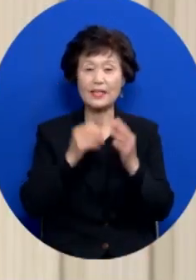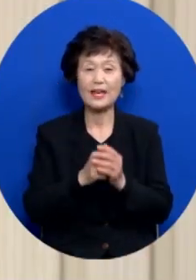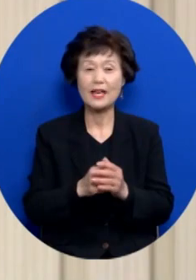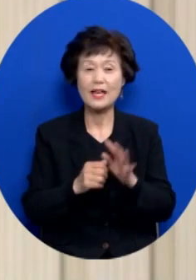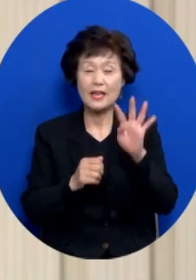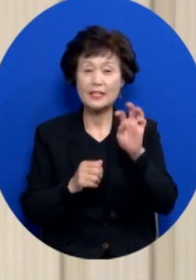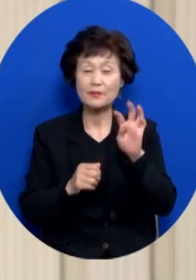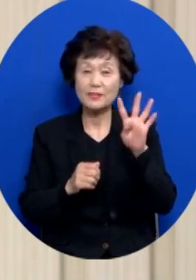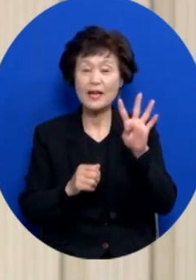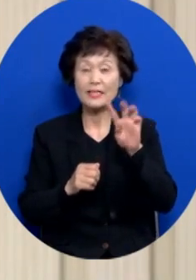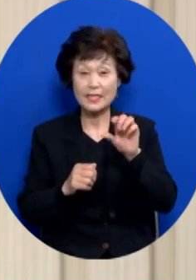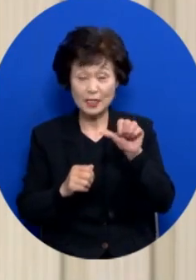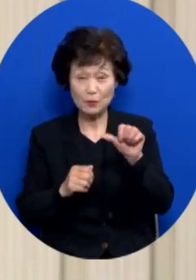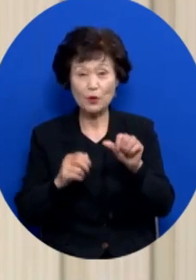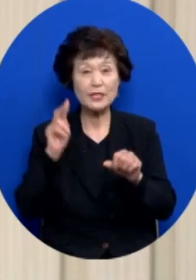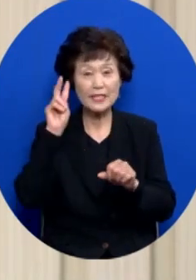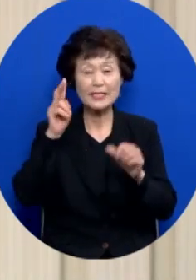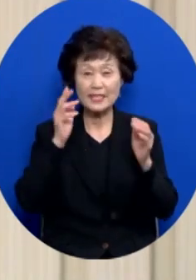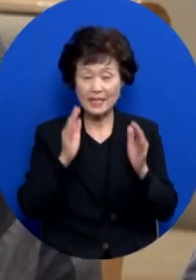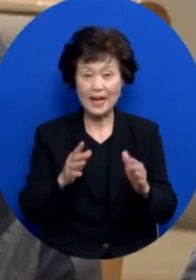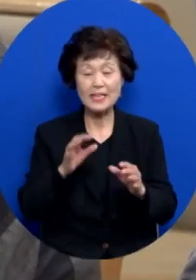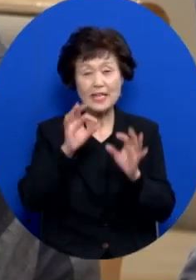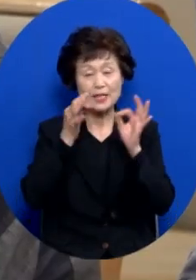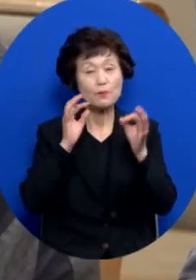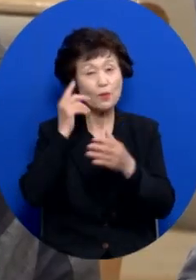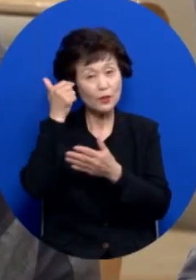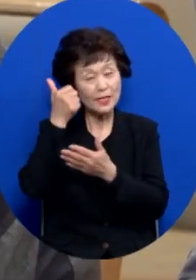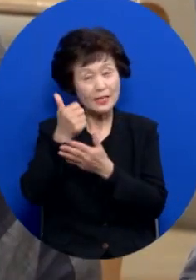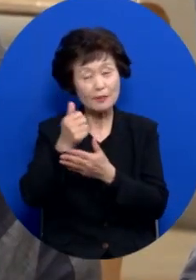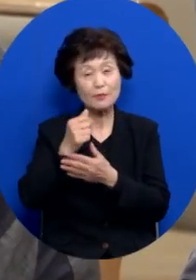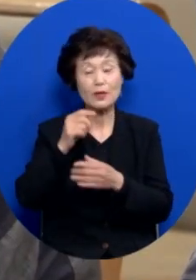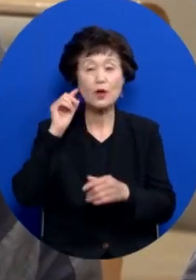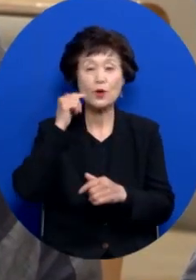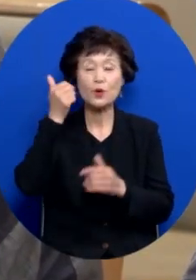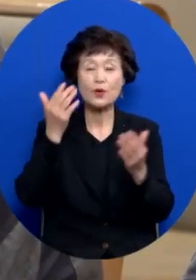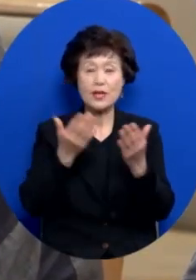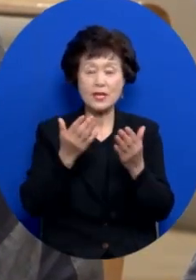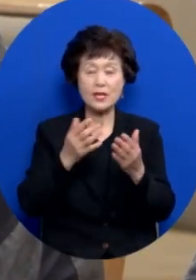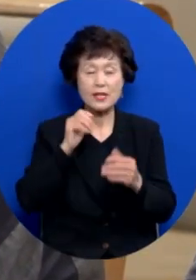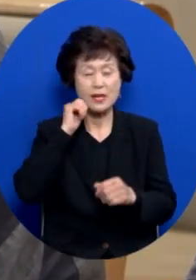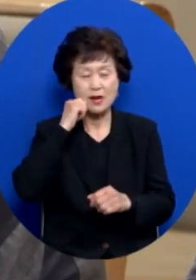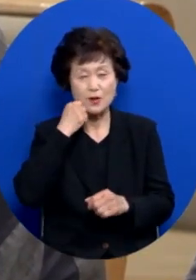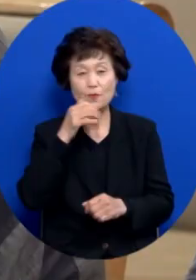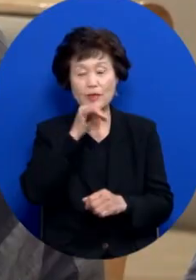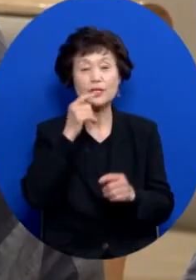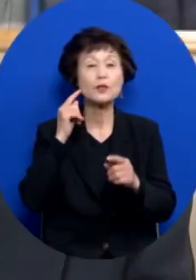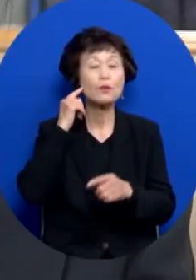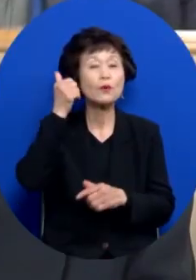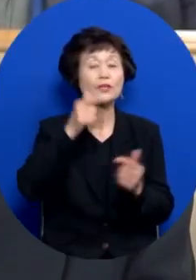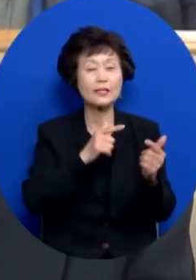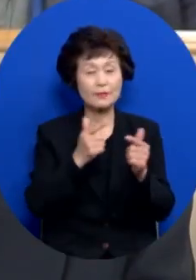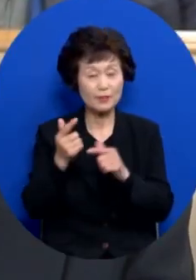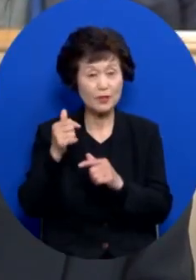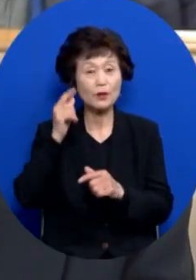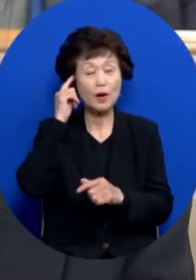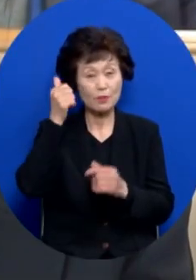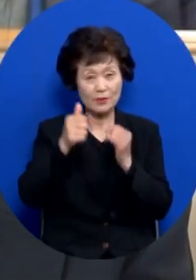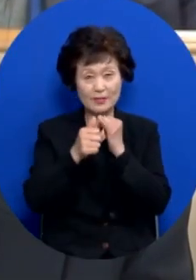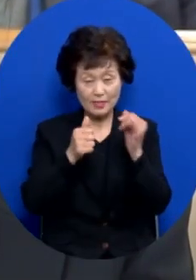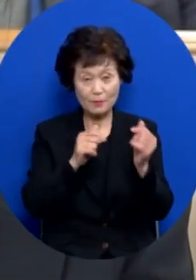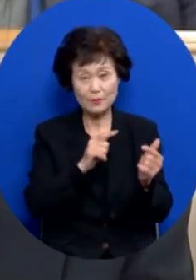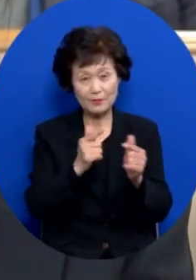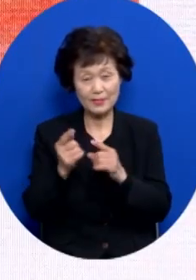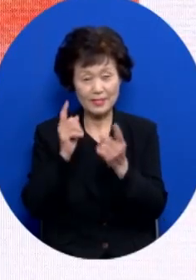주 강사인 하나의 교회 김영철 목사가 목회에 어려움을 겪고 있는 목회자와 사모들을 대상으로 강소형